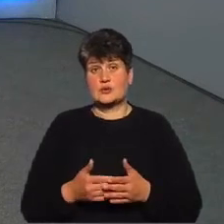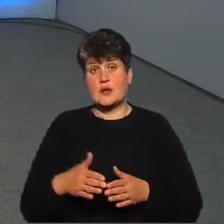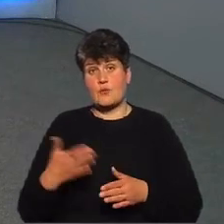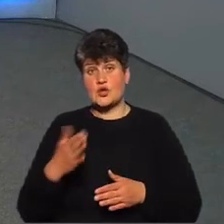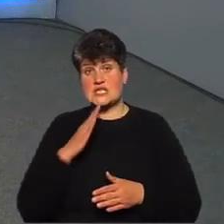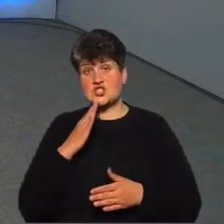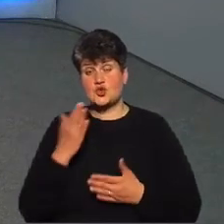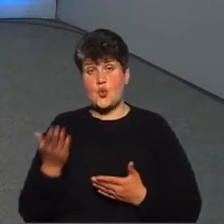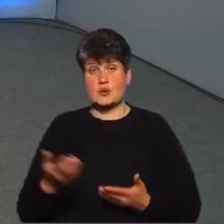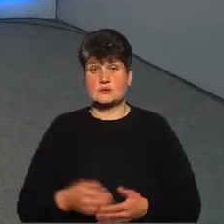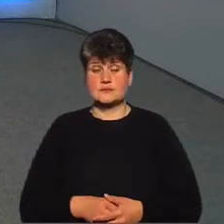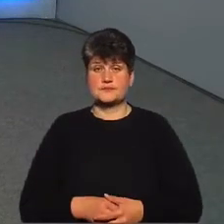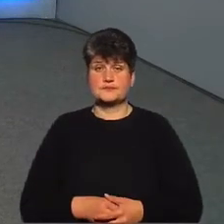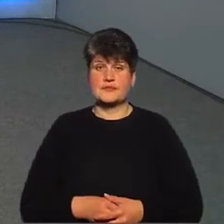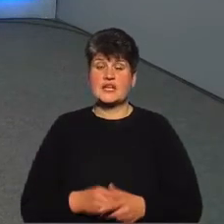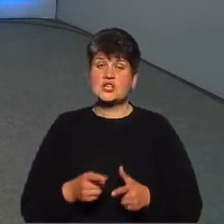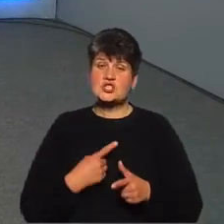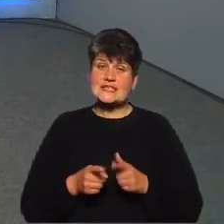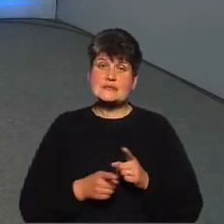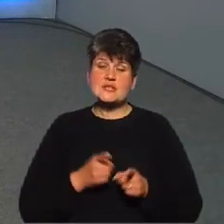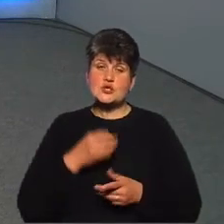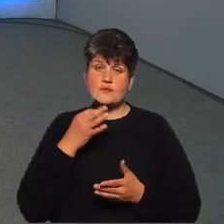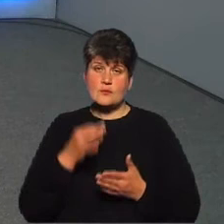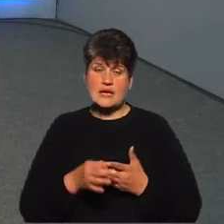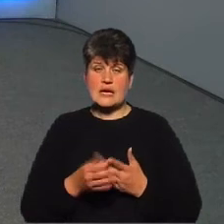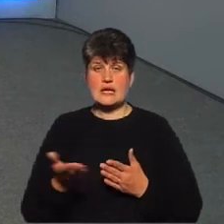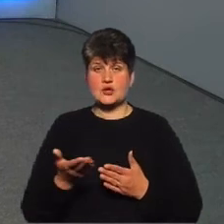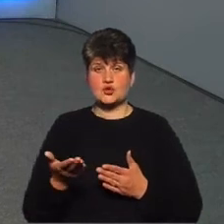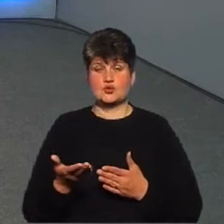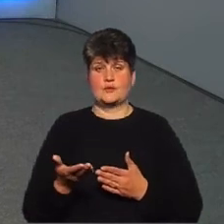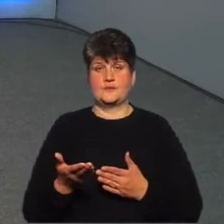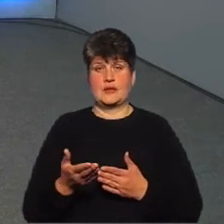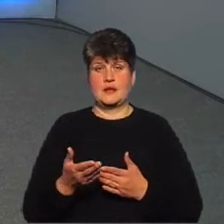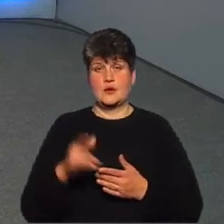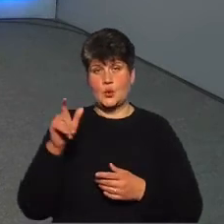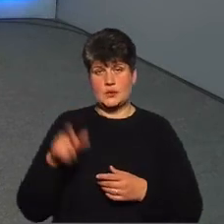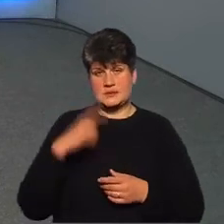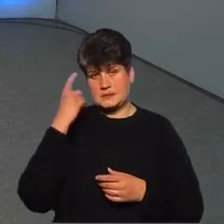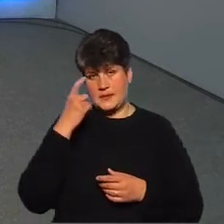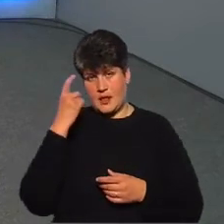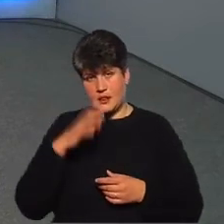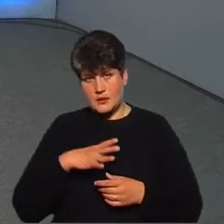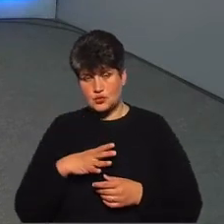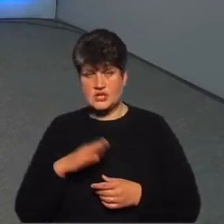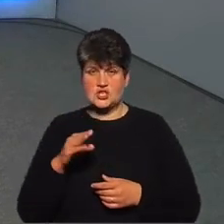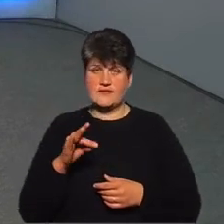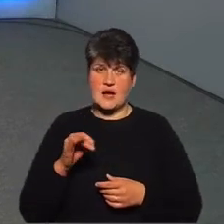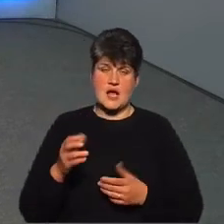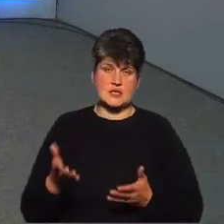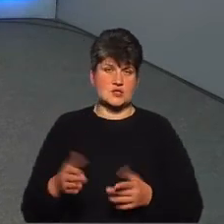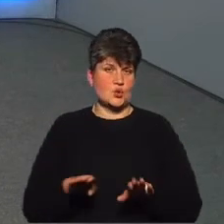так. Чи змінюється відповідальність, якщо агресор в стані алкогольного сп'яніння, чи був тверезий, наприклад, чи